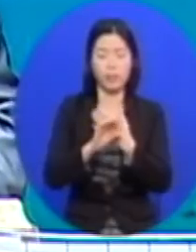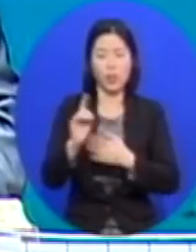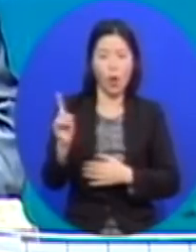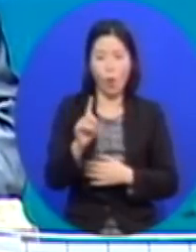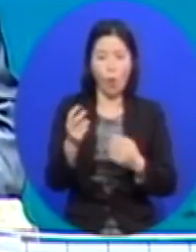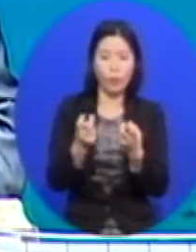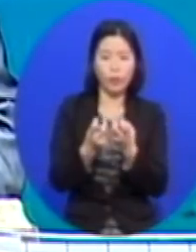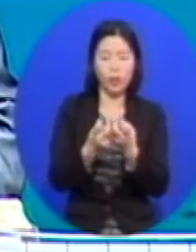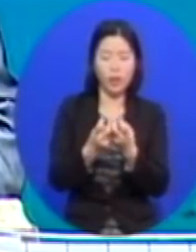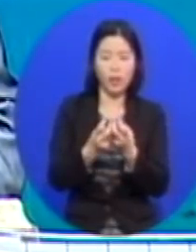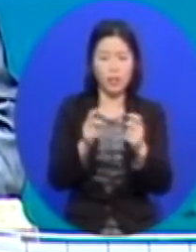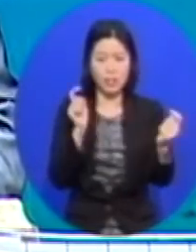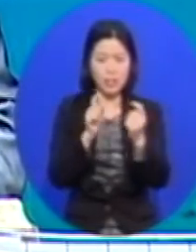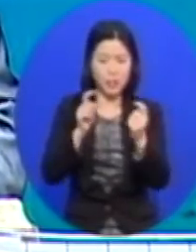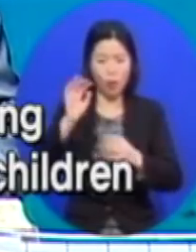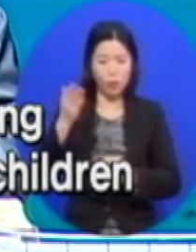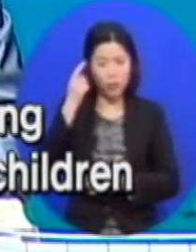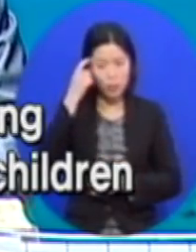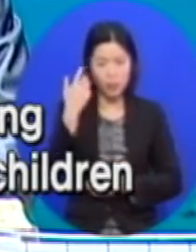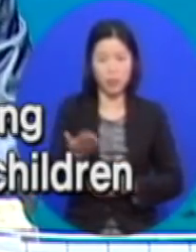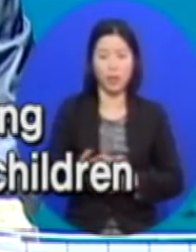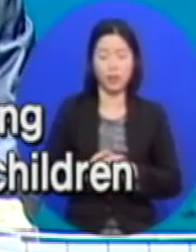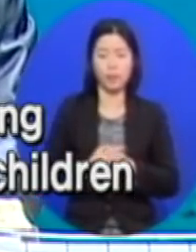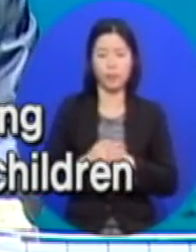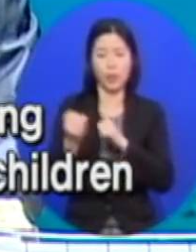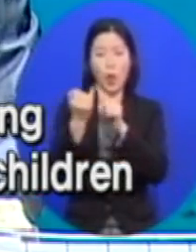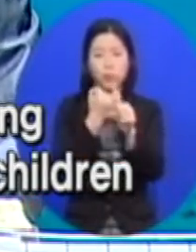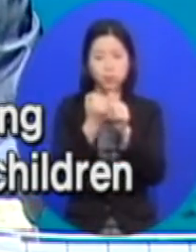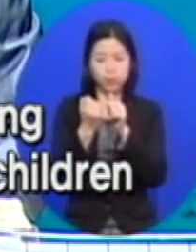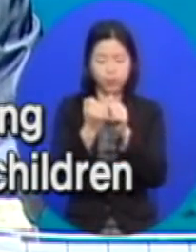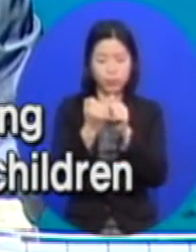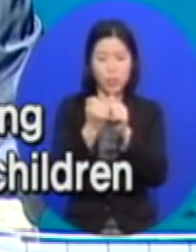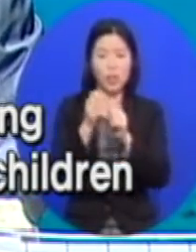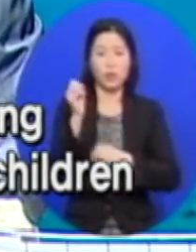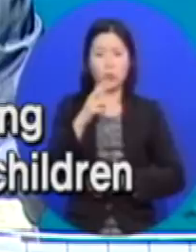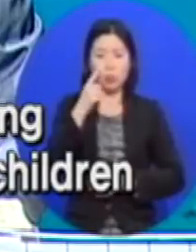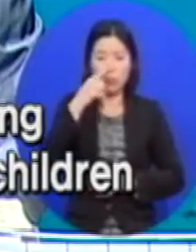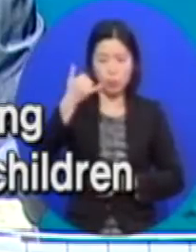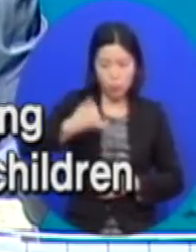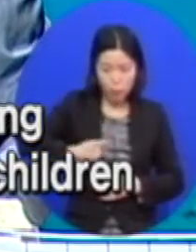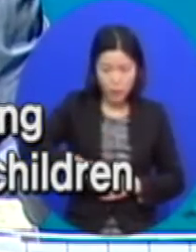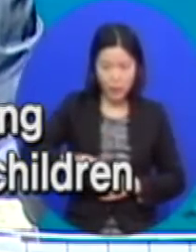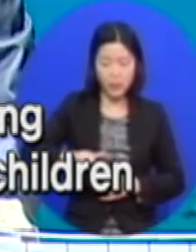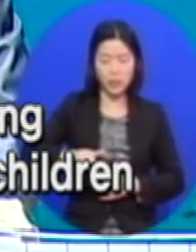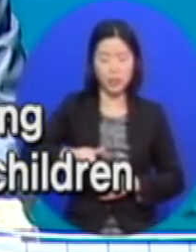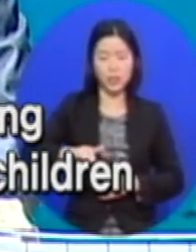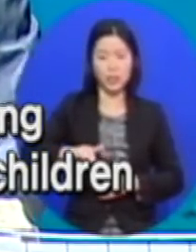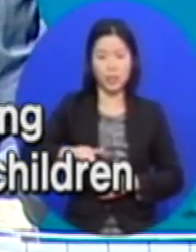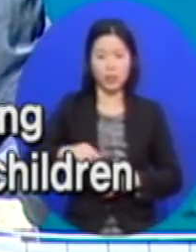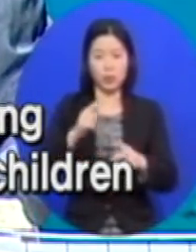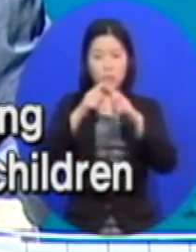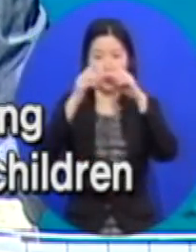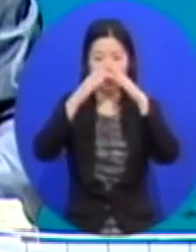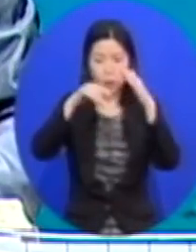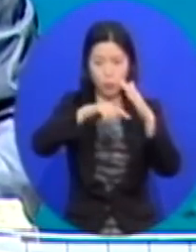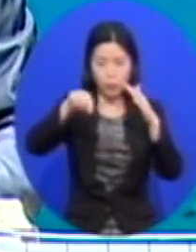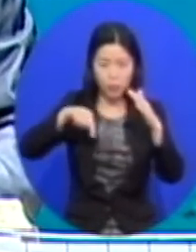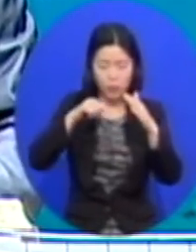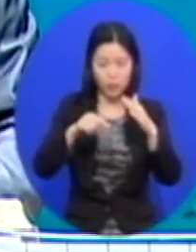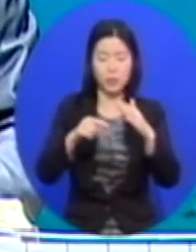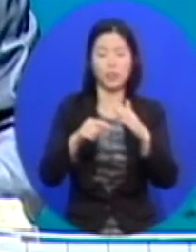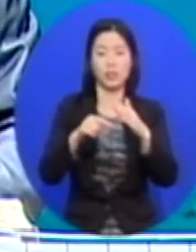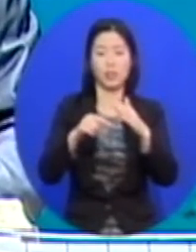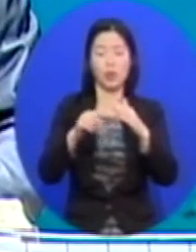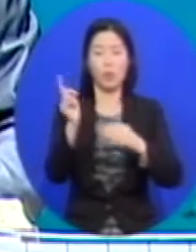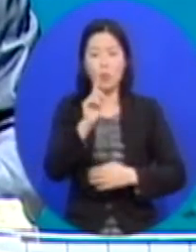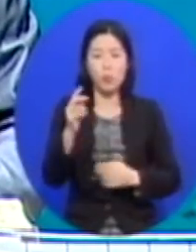어떻게 싸워 지나요 부부사이에 부모 자식 사이에 교인들 사이에 어떻게 싸워